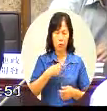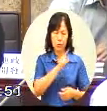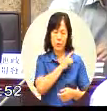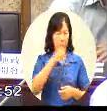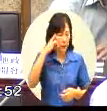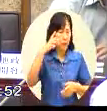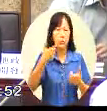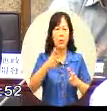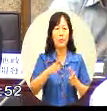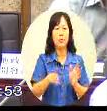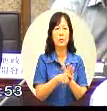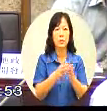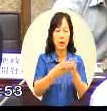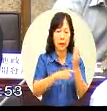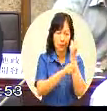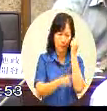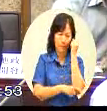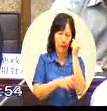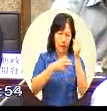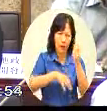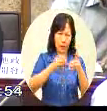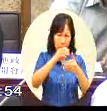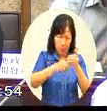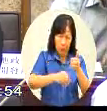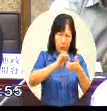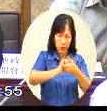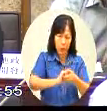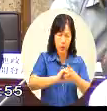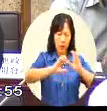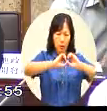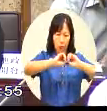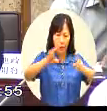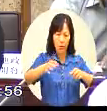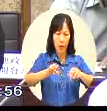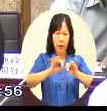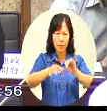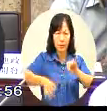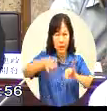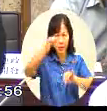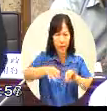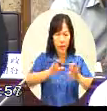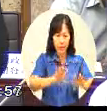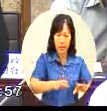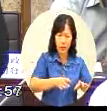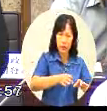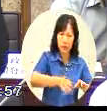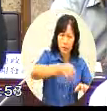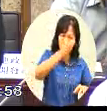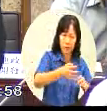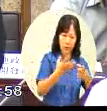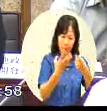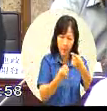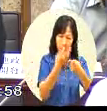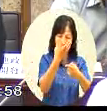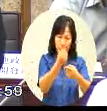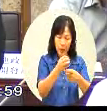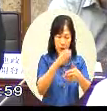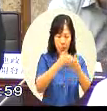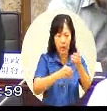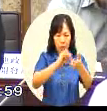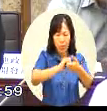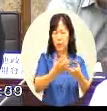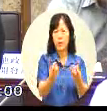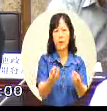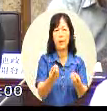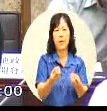的。啊，法令上他也没有规定说这个公告地价跟公告限值一定要有一定的比例，他也没有规定。哦，